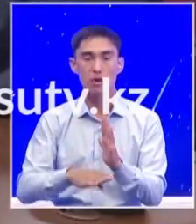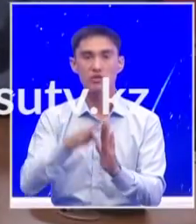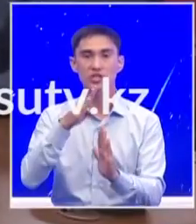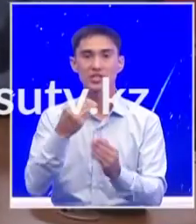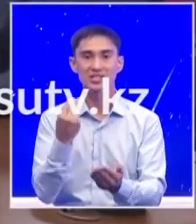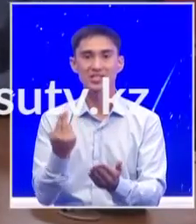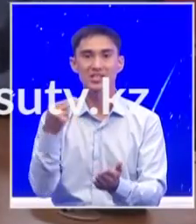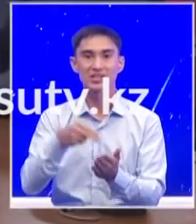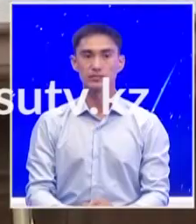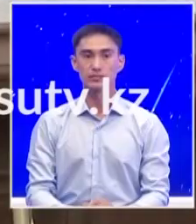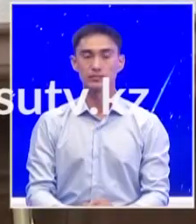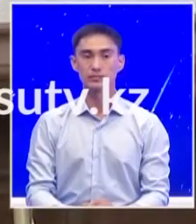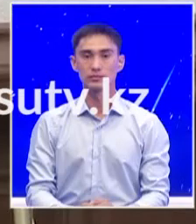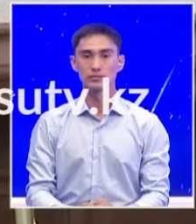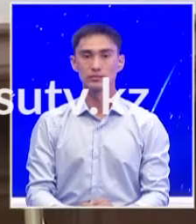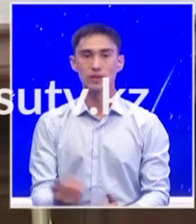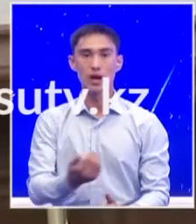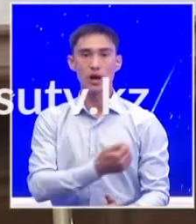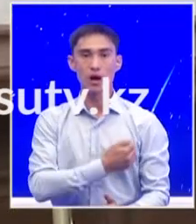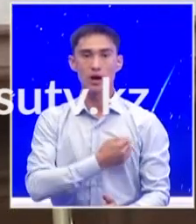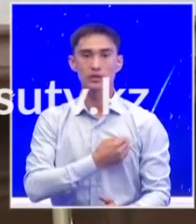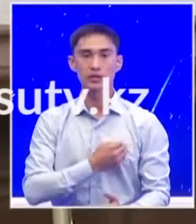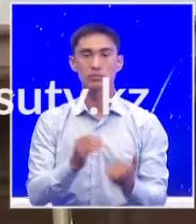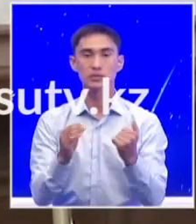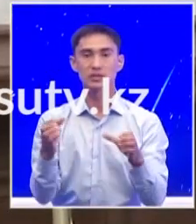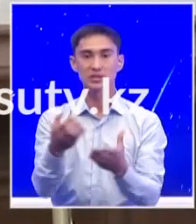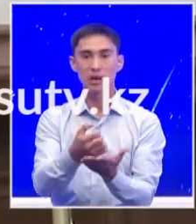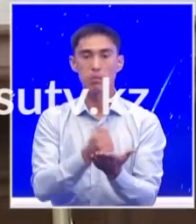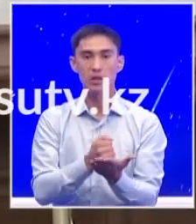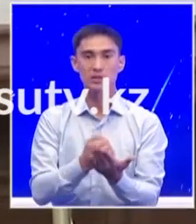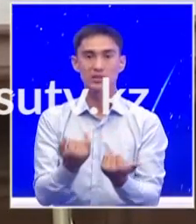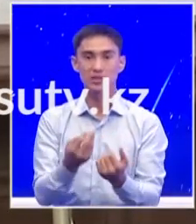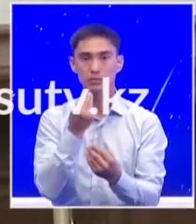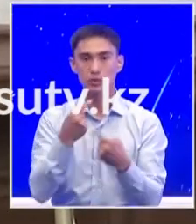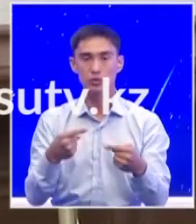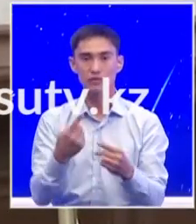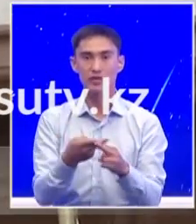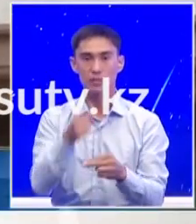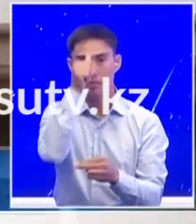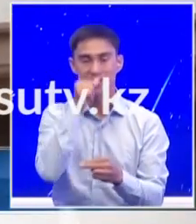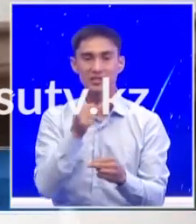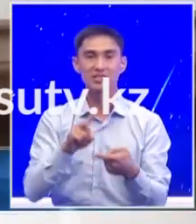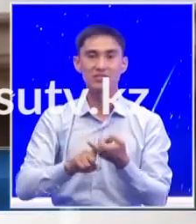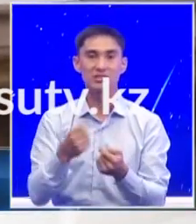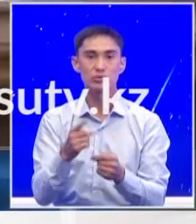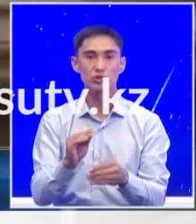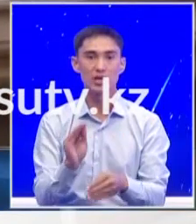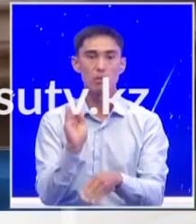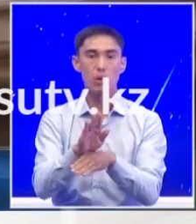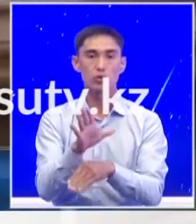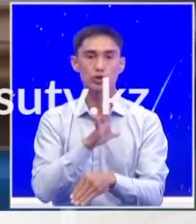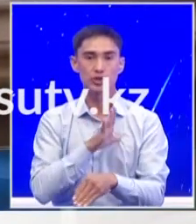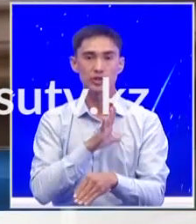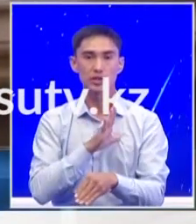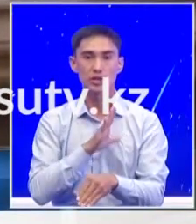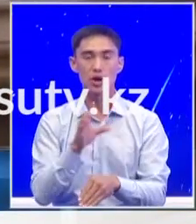цен. Хотим увеличить запасы стартфонда вот в этом месяце в связи с тем, что вы сейчас дали поручение